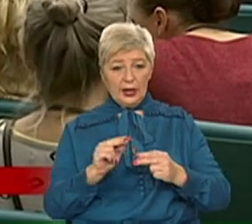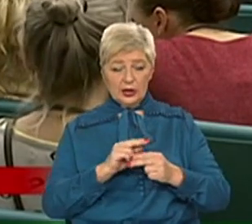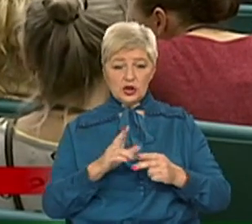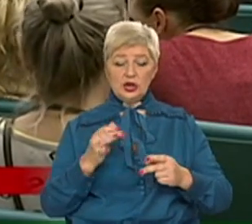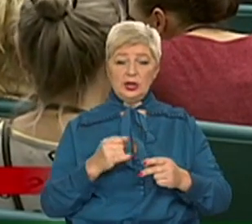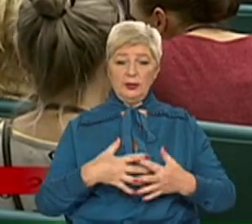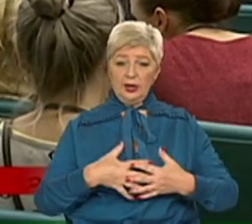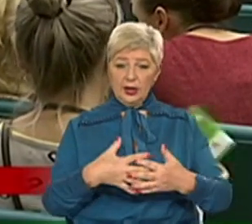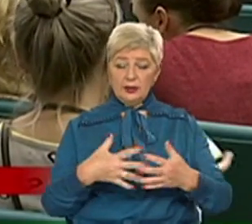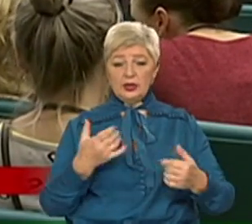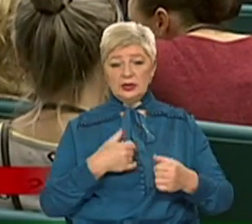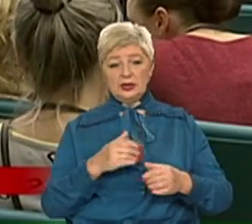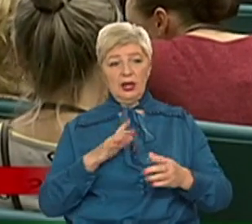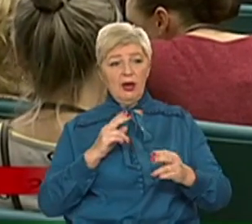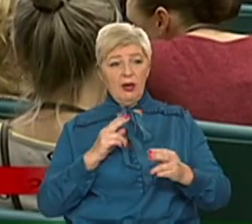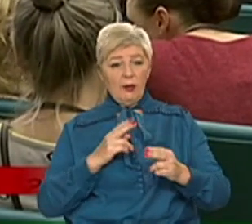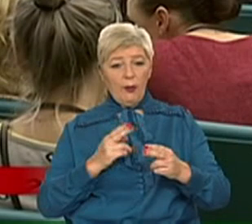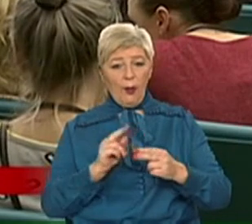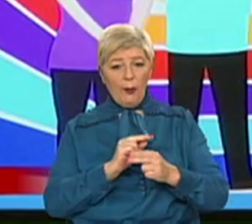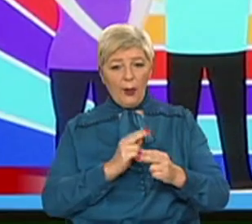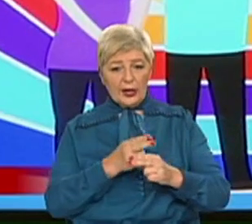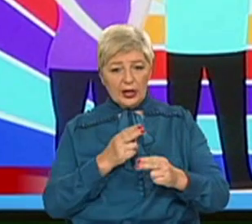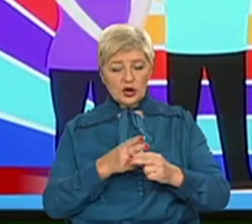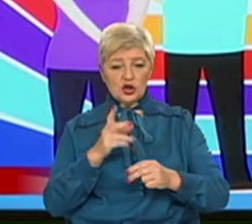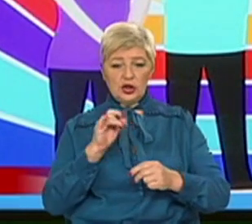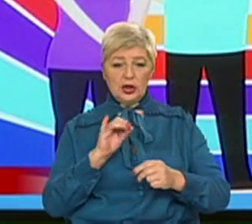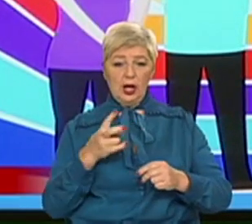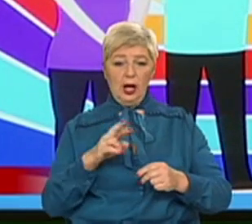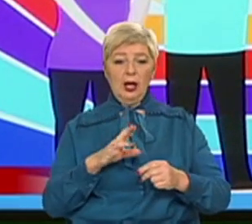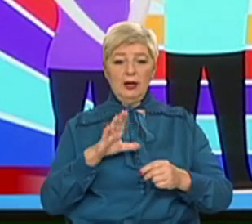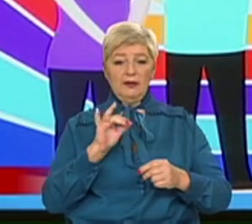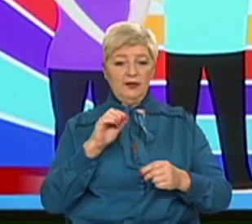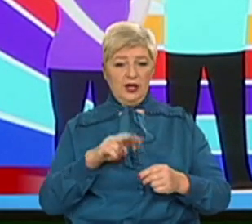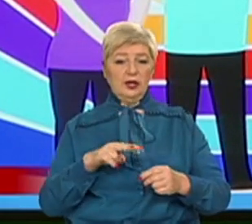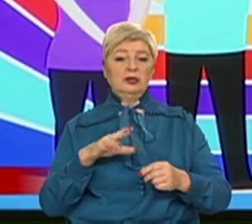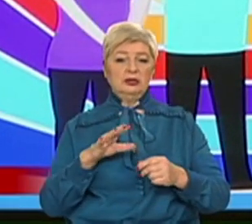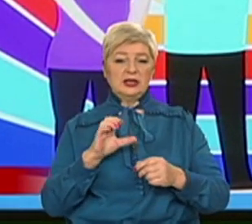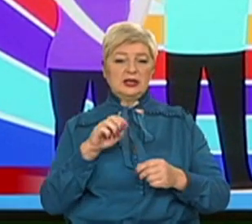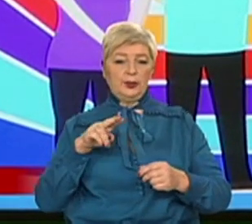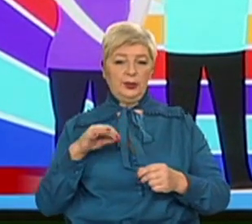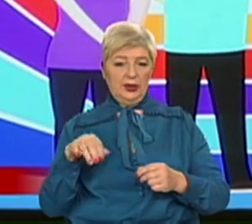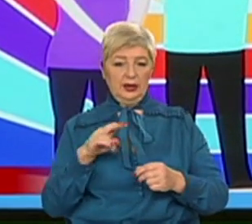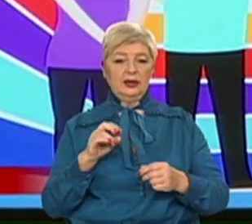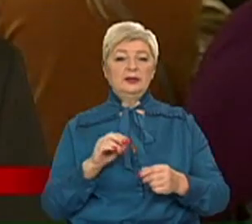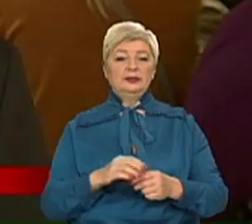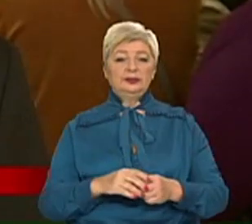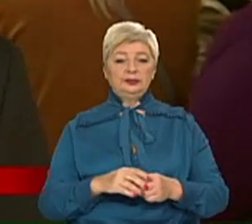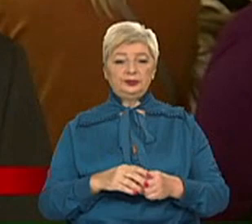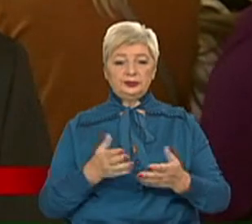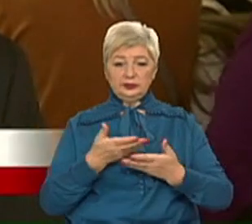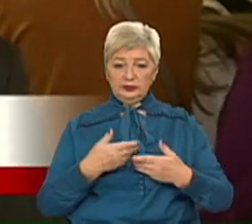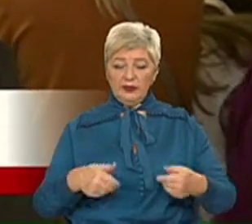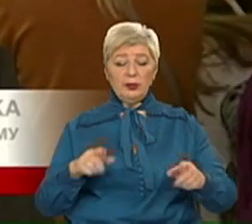ВІЛ-СНІДу. За даними МОЗ, в Україні щорічно статевим шляхом інфікуються 400 тисяч людей.